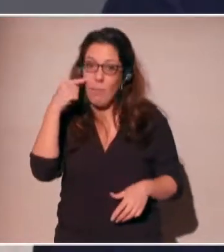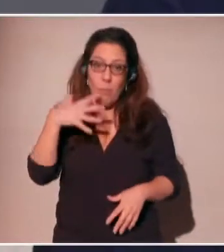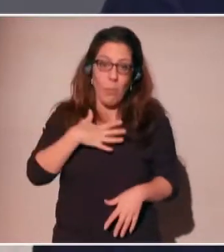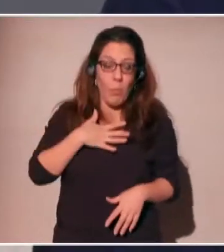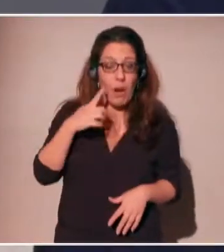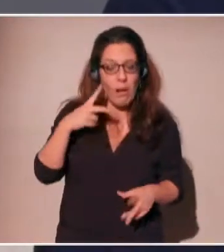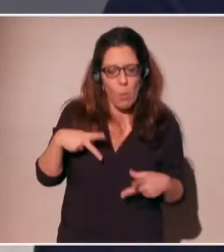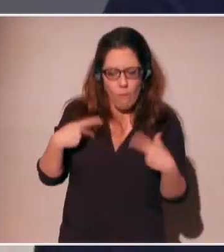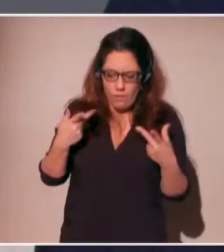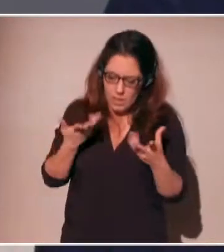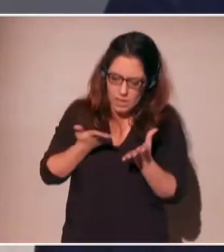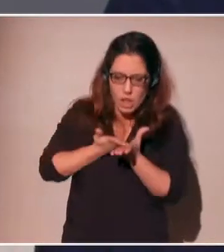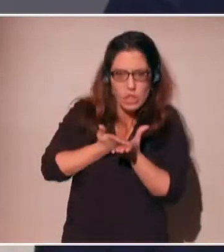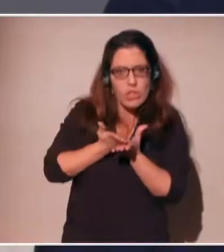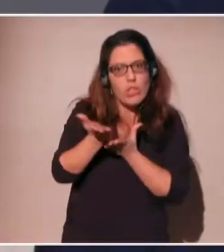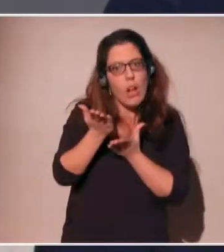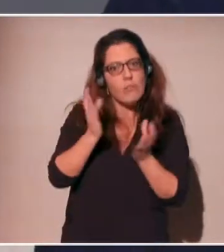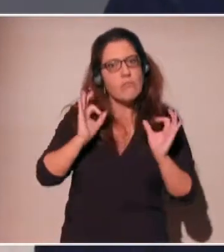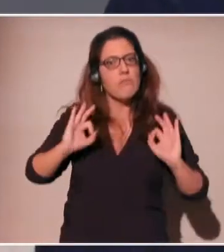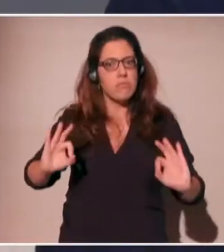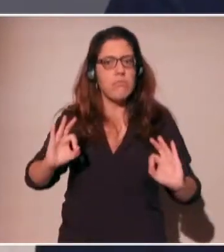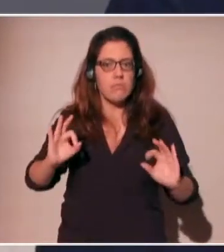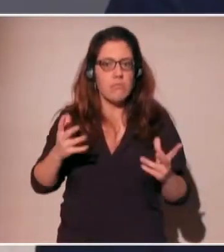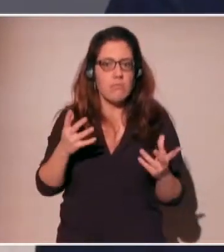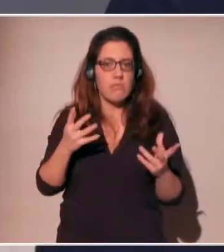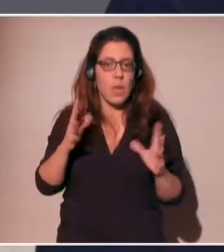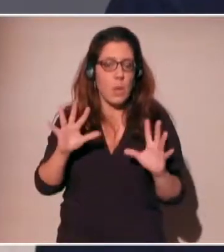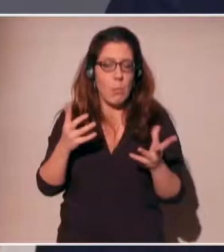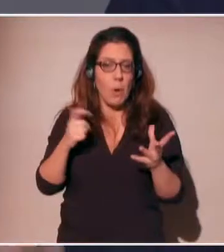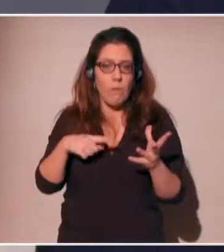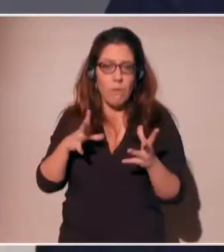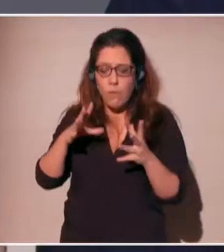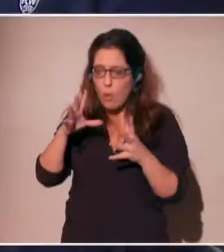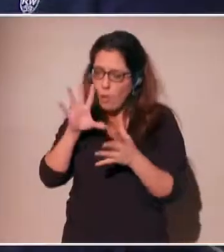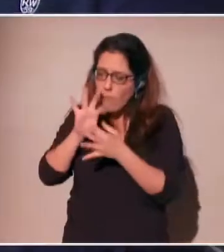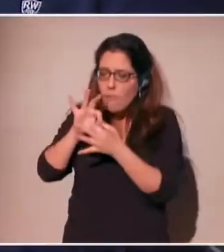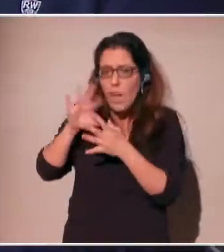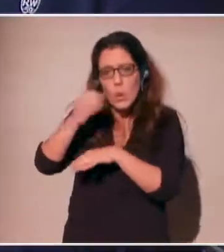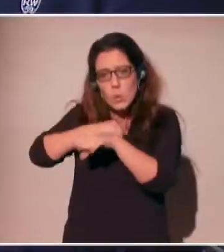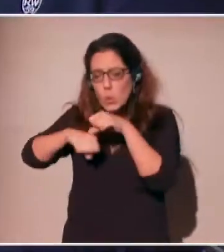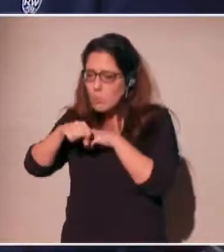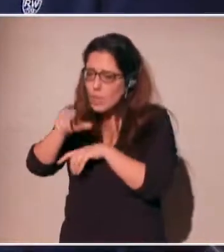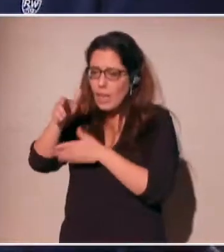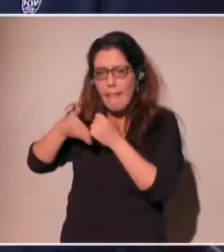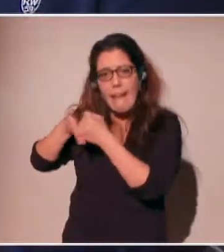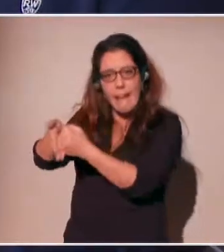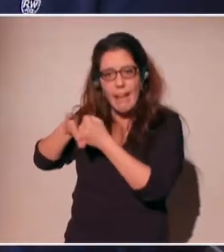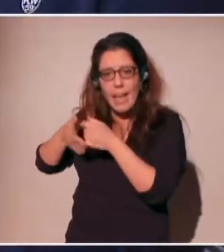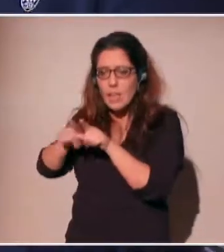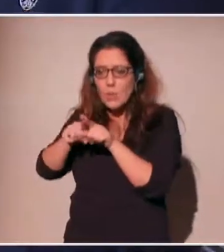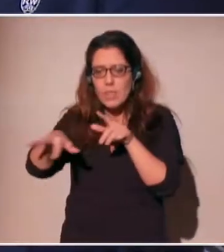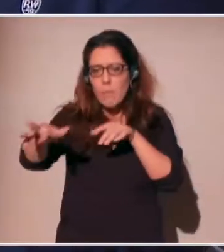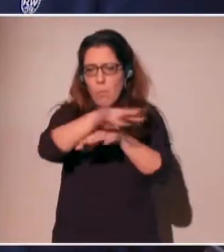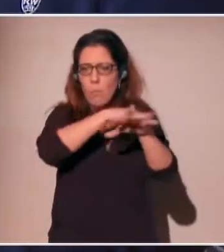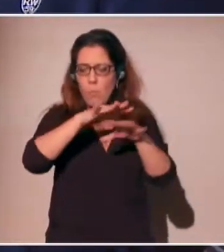non seulement de s'occuper les uns des autres, mais également comprendre mieux le monde autour de nous et de créer